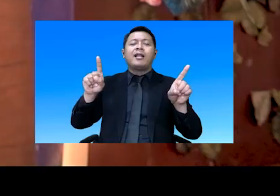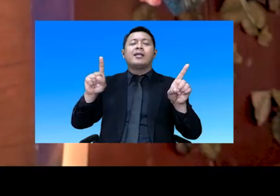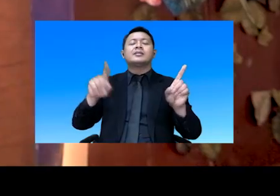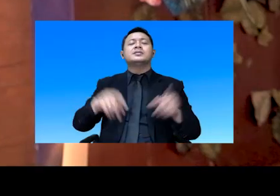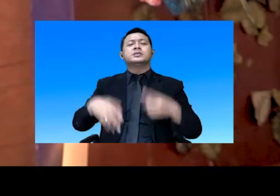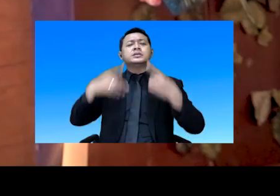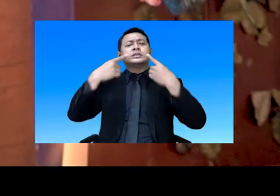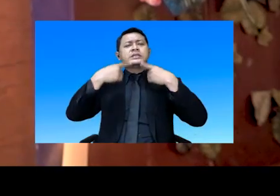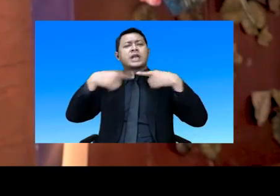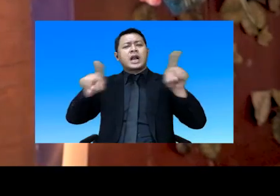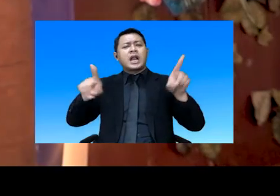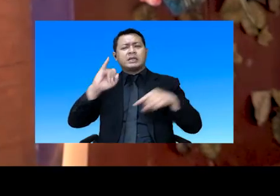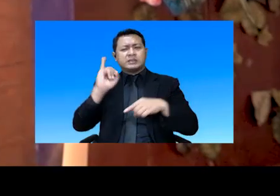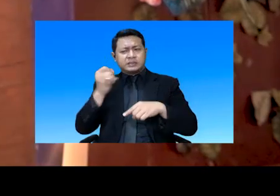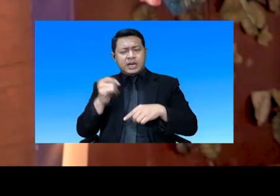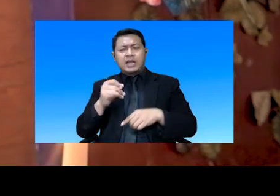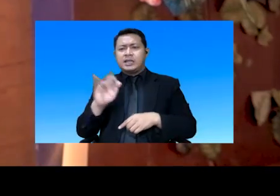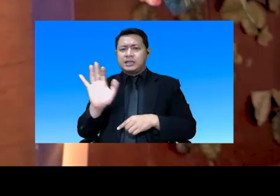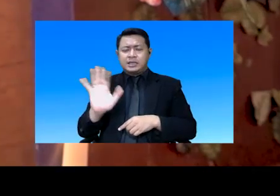Terkenal itu enggak salah.